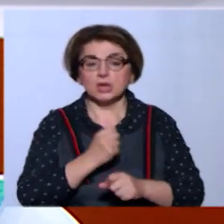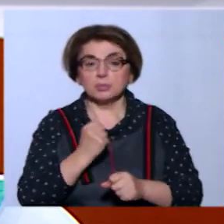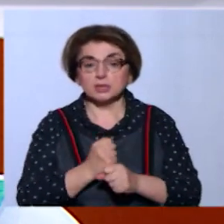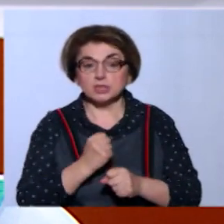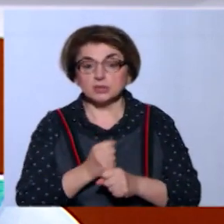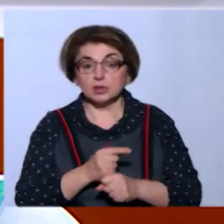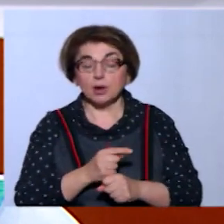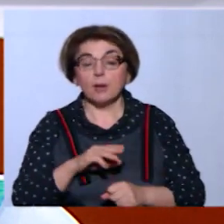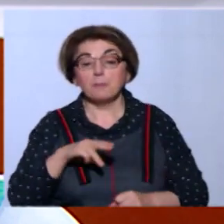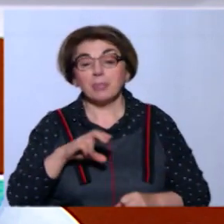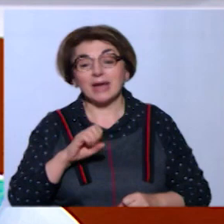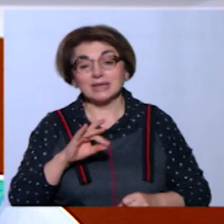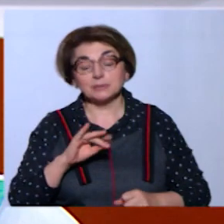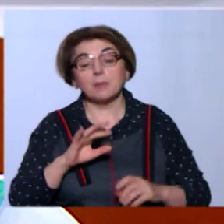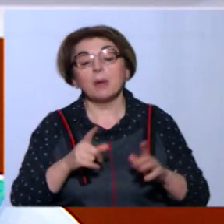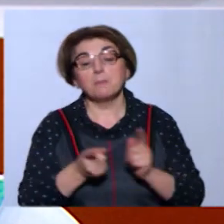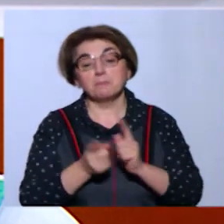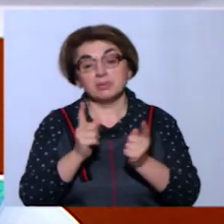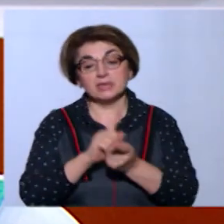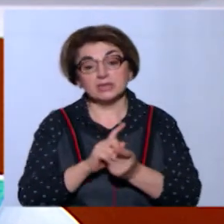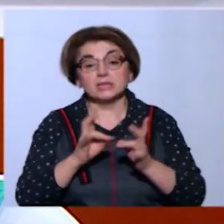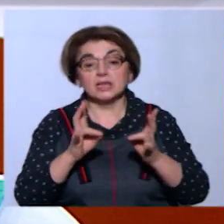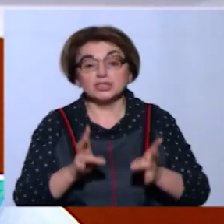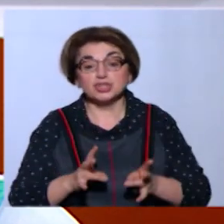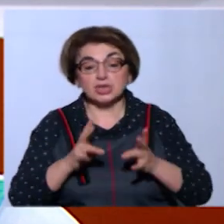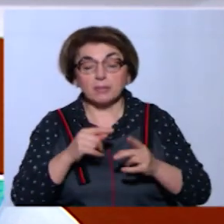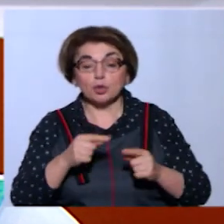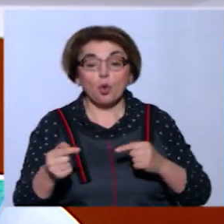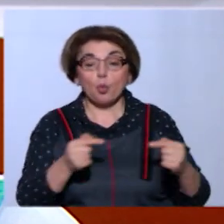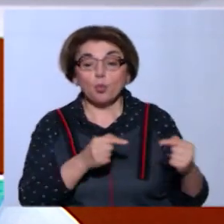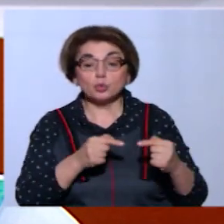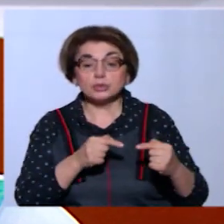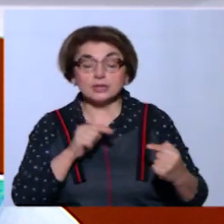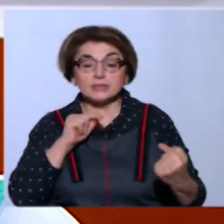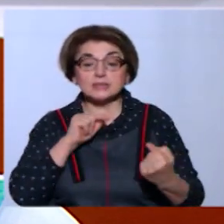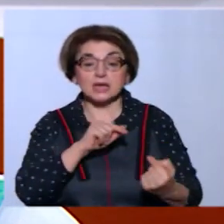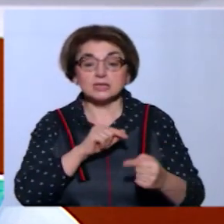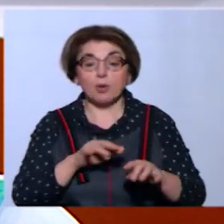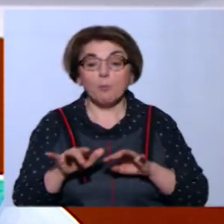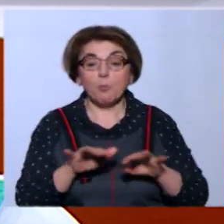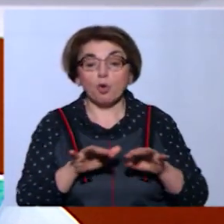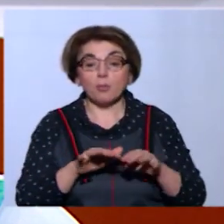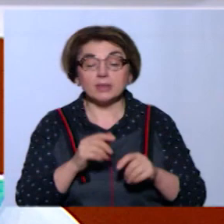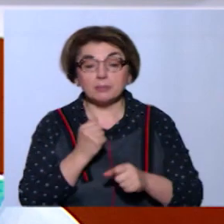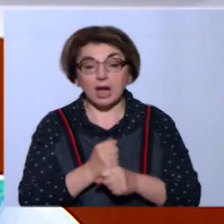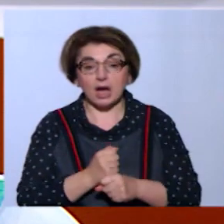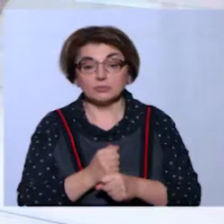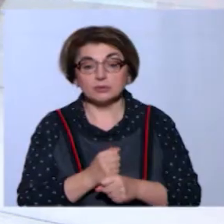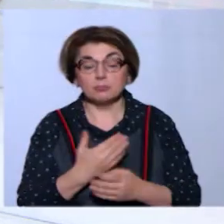შემთხვევაში პარასიმპათიკური შენელებას. ანუ მათ ურთიერთ საპირისპირო მოქმედება აქვს.